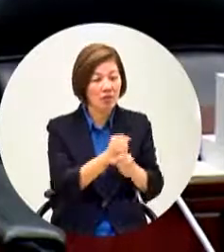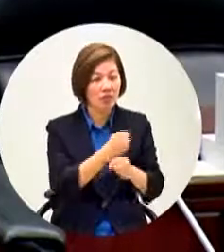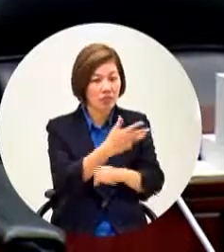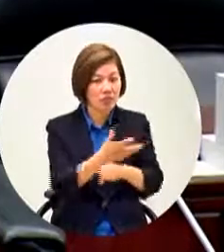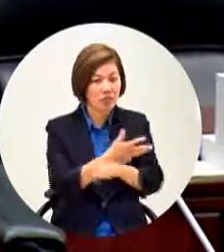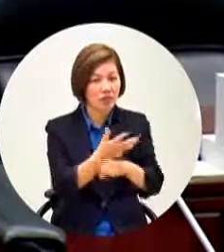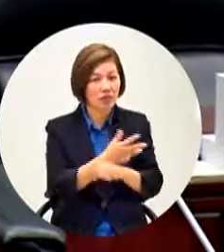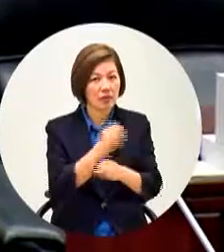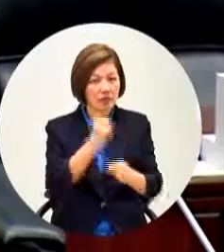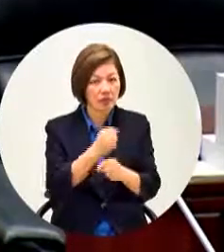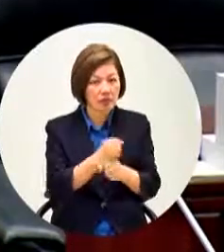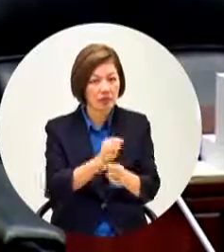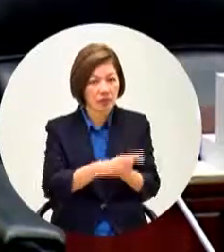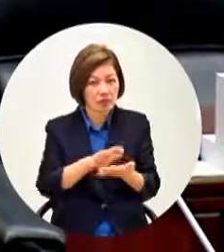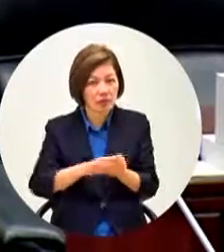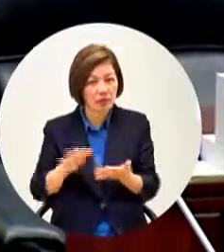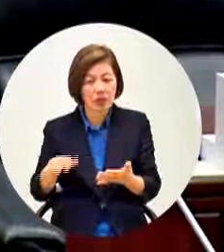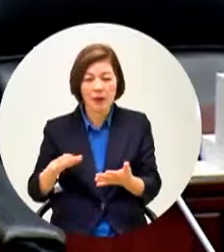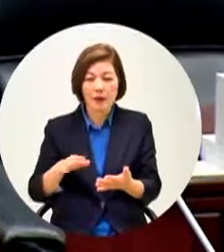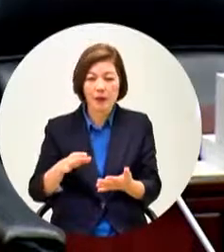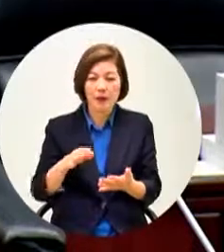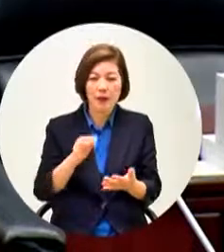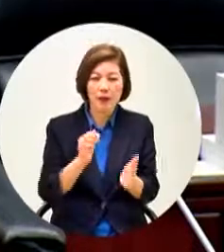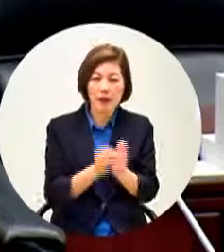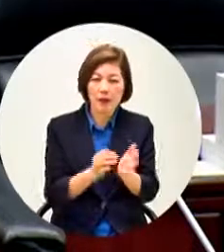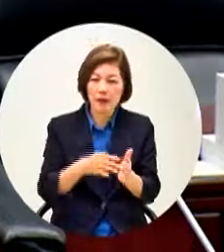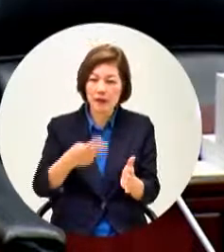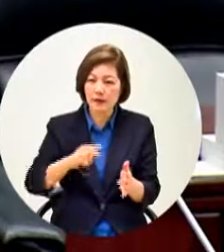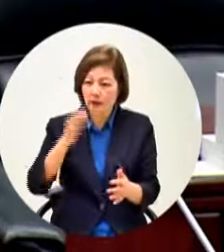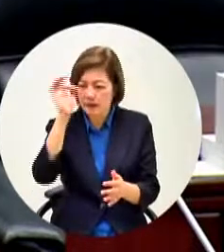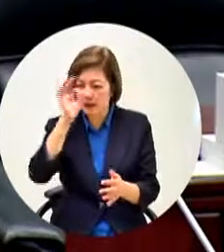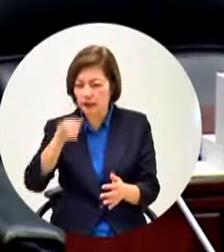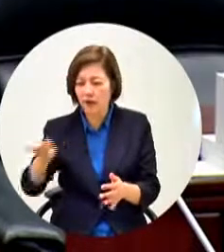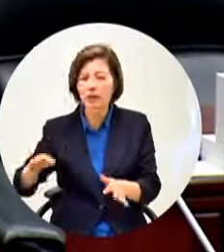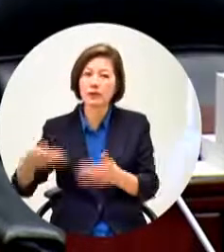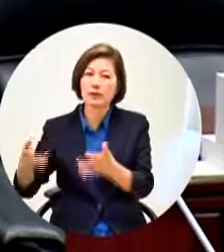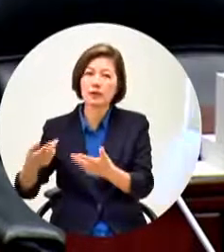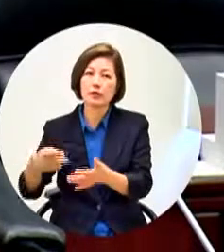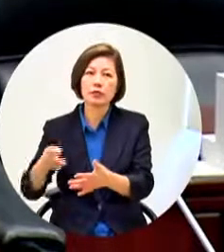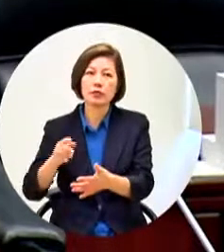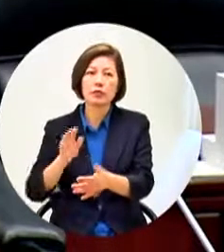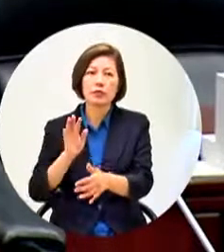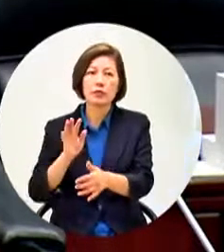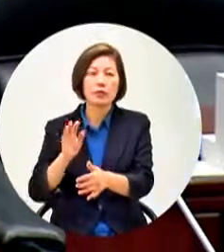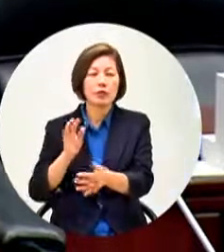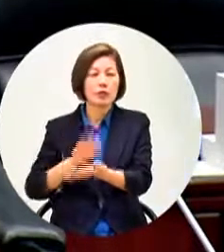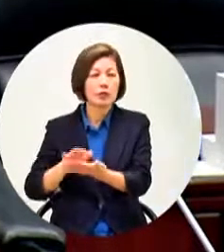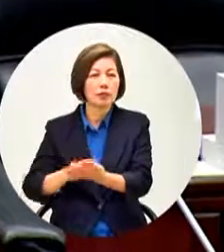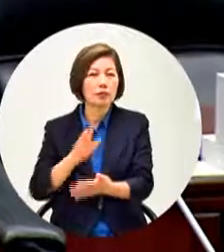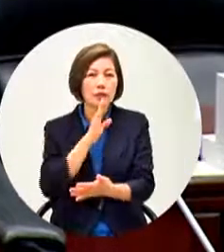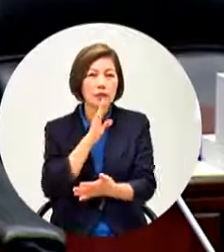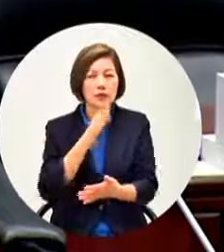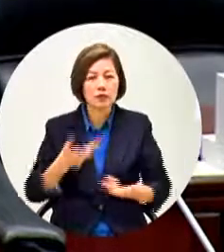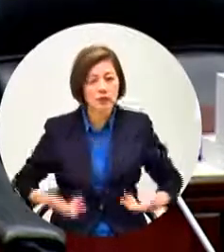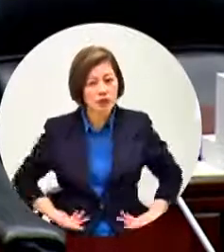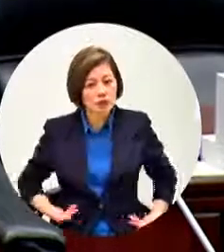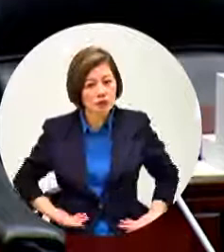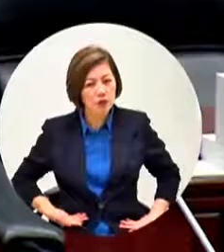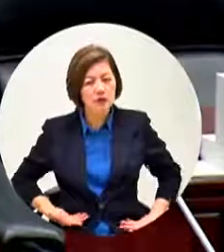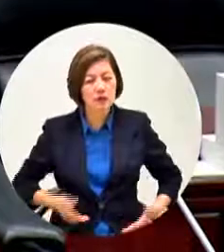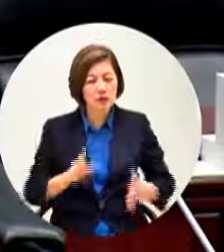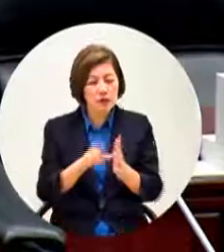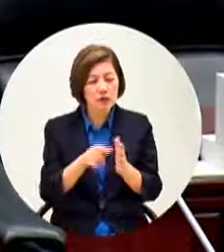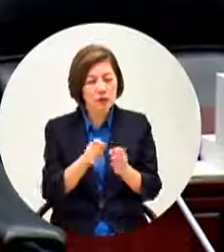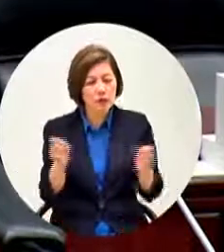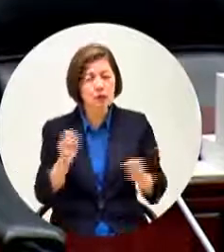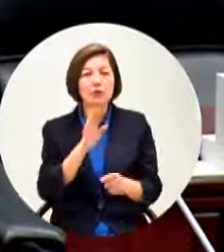就找一寡较轻松啊，是讲哦，就袂等于就是讲休困时间会较长嘛。啊，